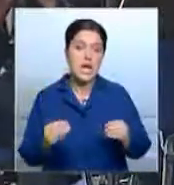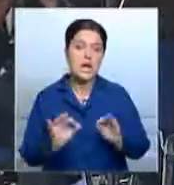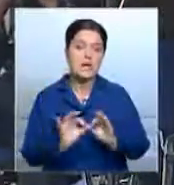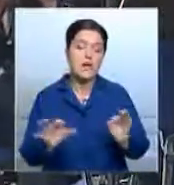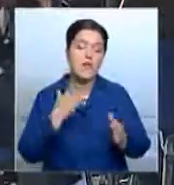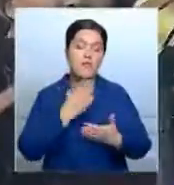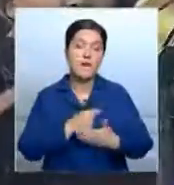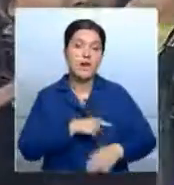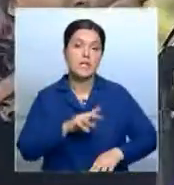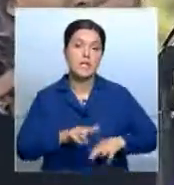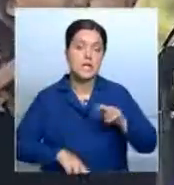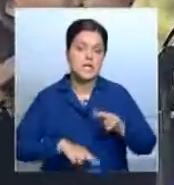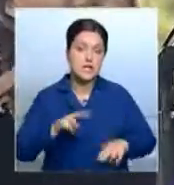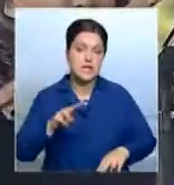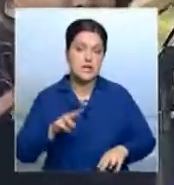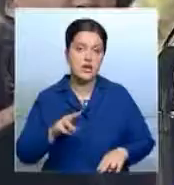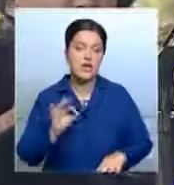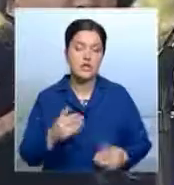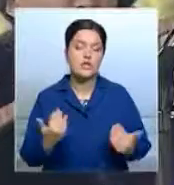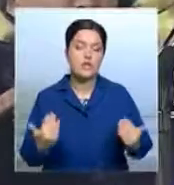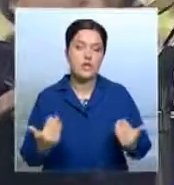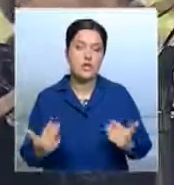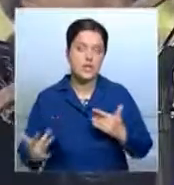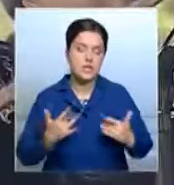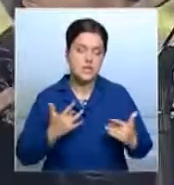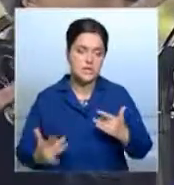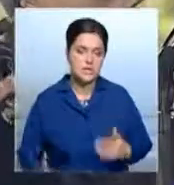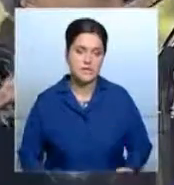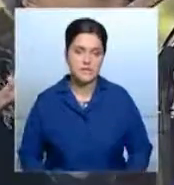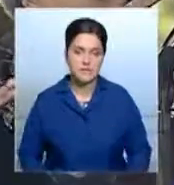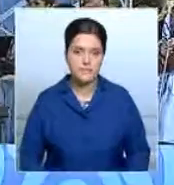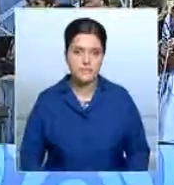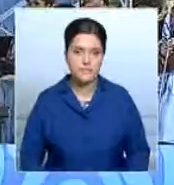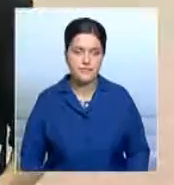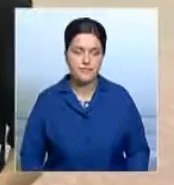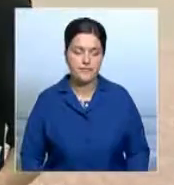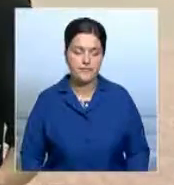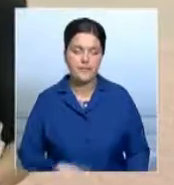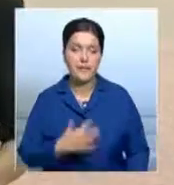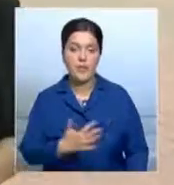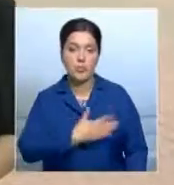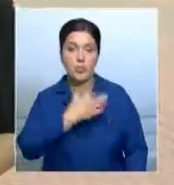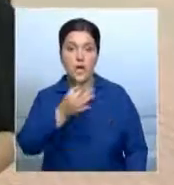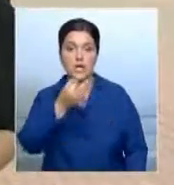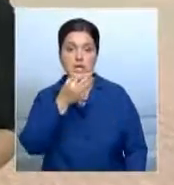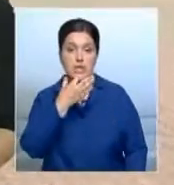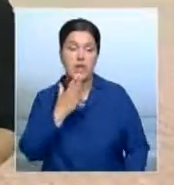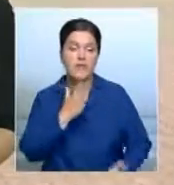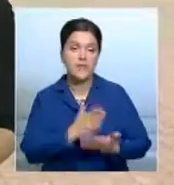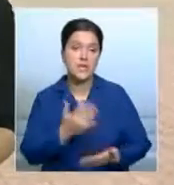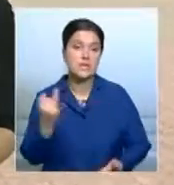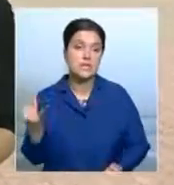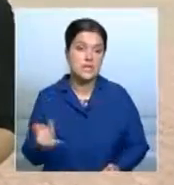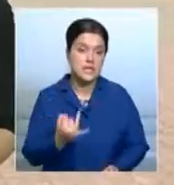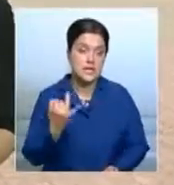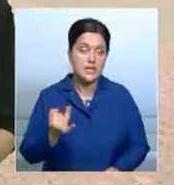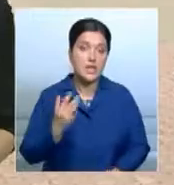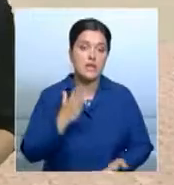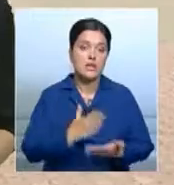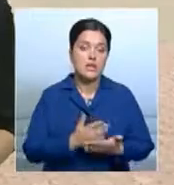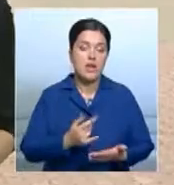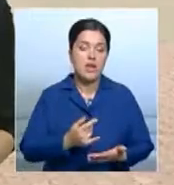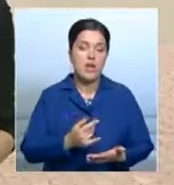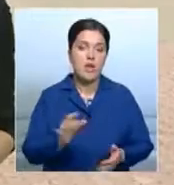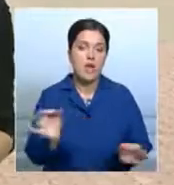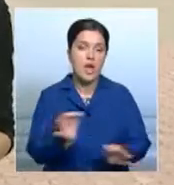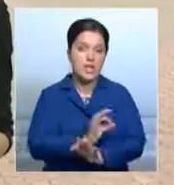своим настроением и впечатлениями от сегодняшнего концерта. Здравствуйте. Впечатления замечательные. Самые замечательные, насколько может быть. И настроение,